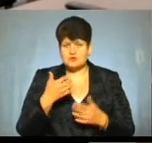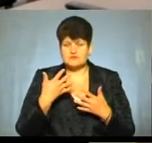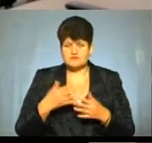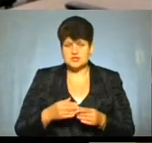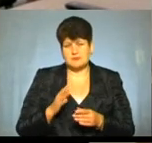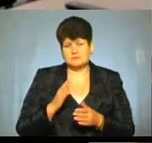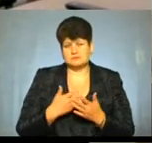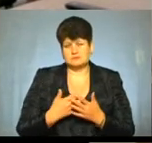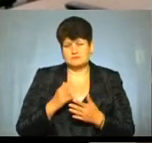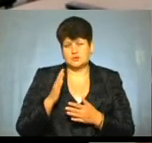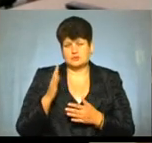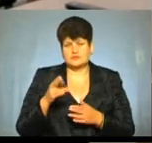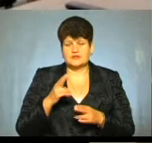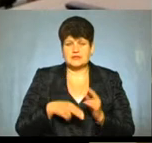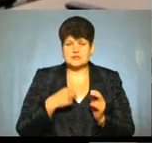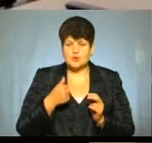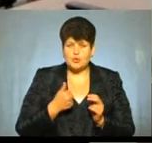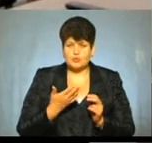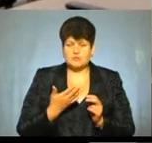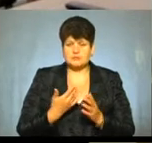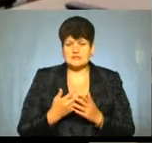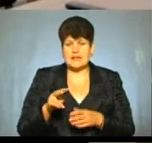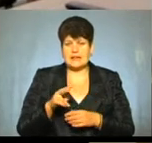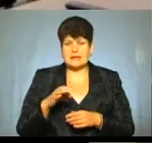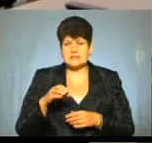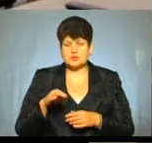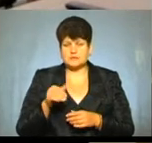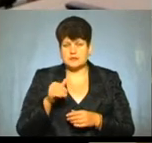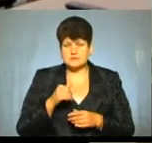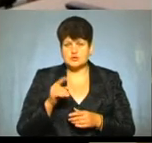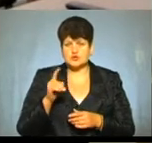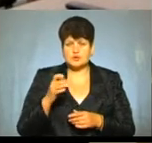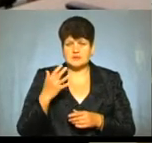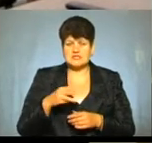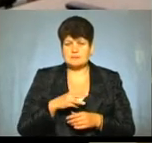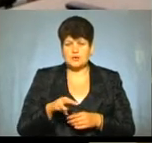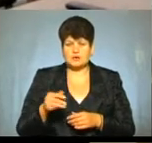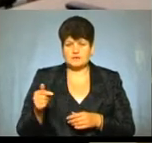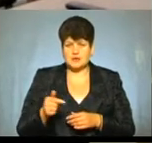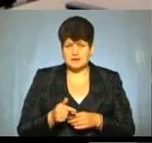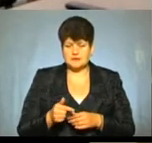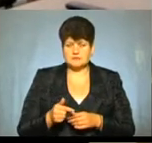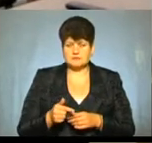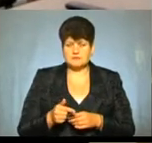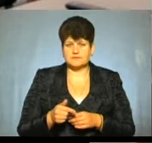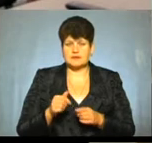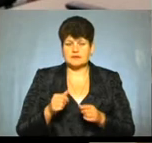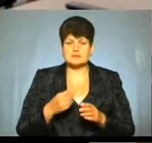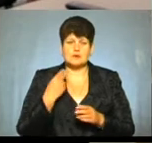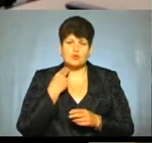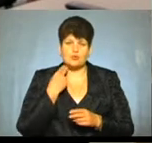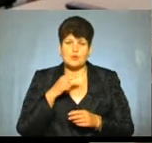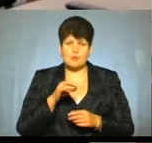цьому році ми вже прогнозуємо на кінець року з листопада місяця майже 150 мільйонів гривень